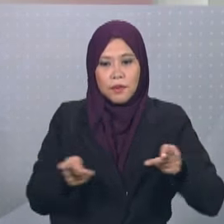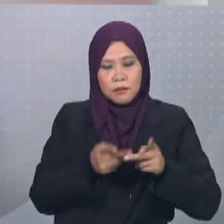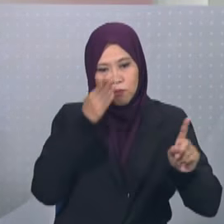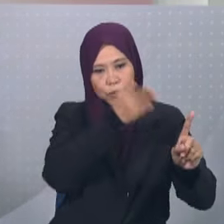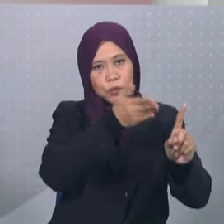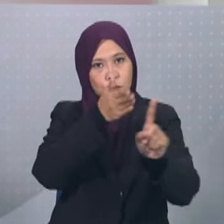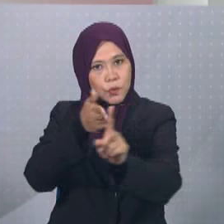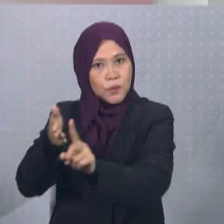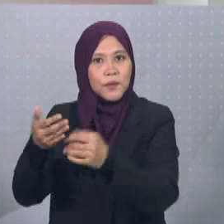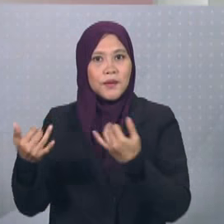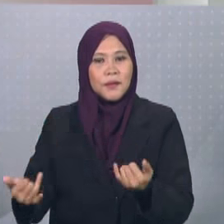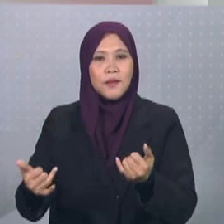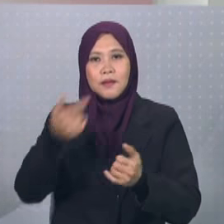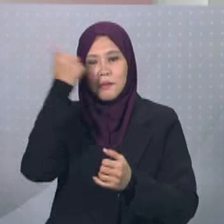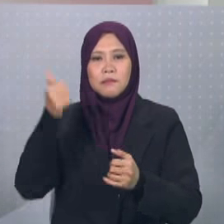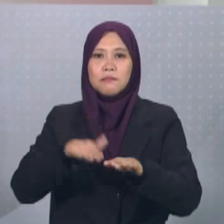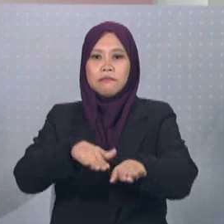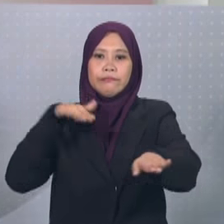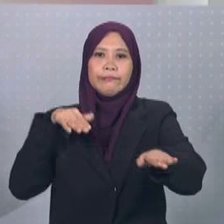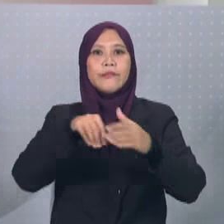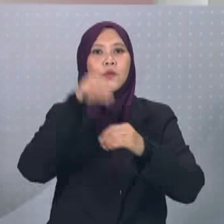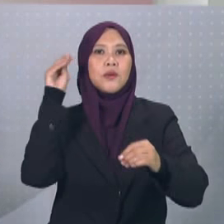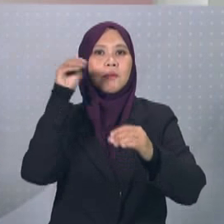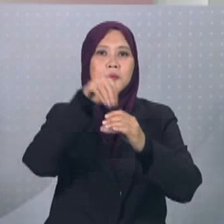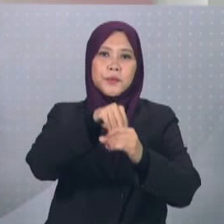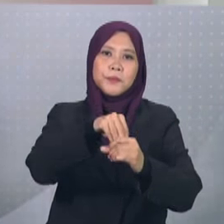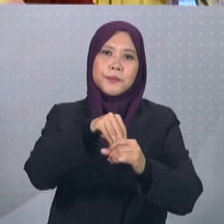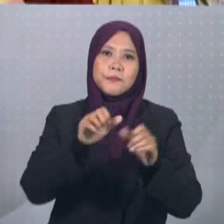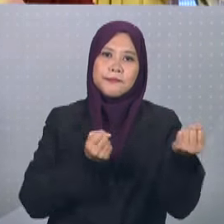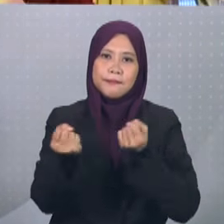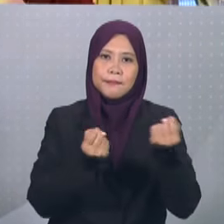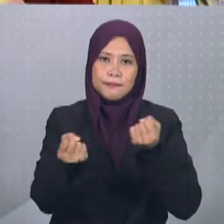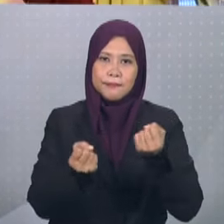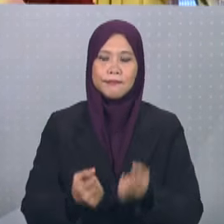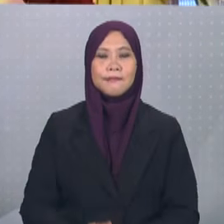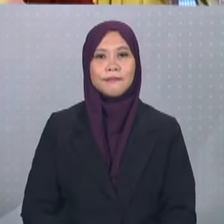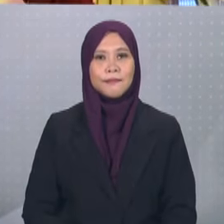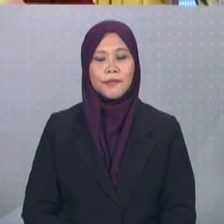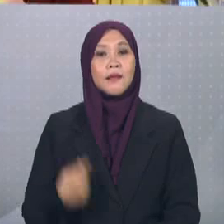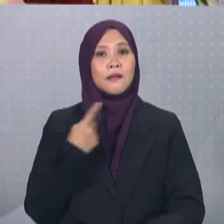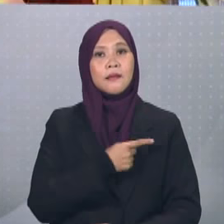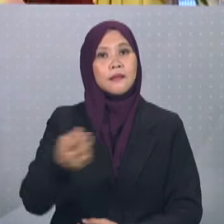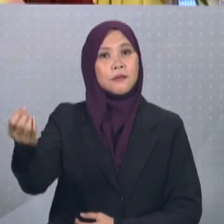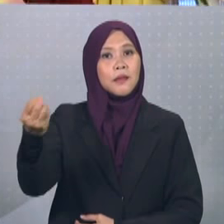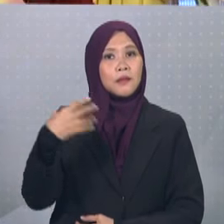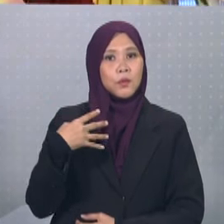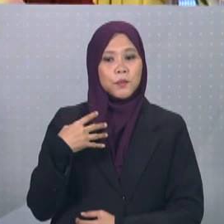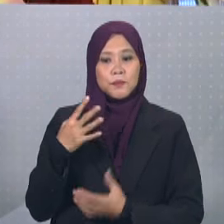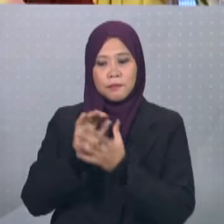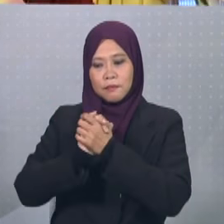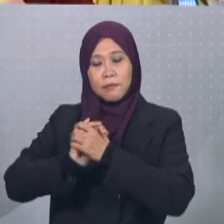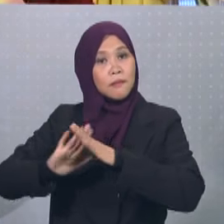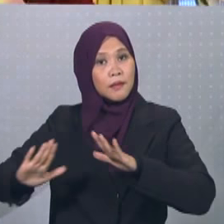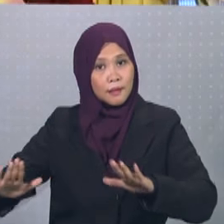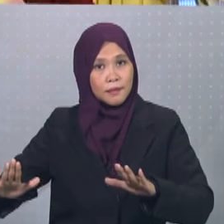tersebut bagi mengawal aliran trafik keluar masuk. Kita dimaklumkan oleh pihak